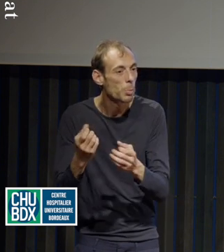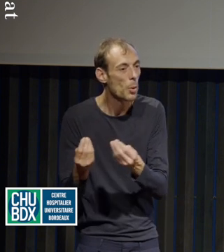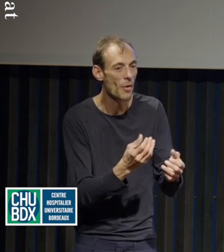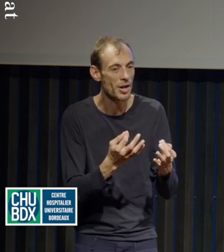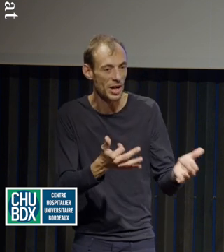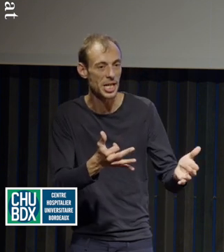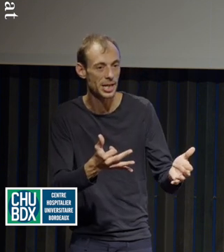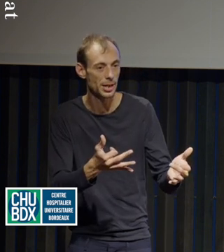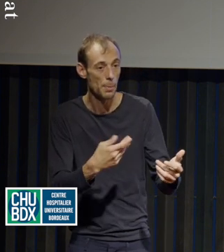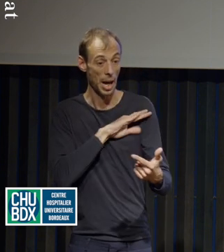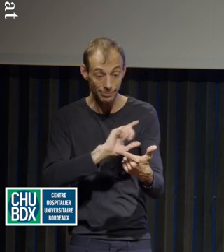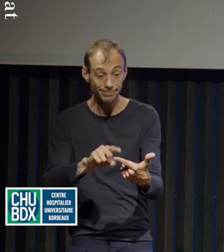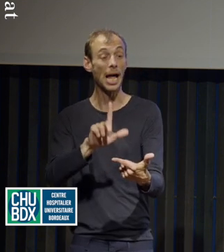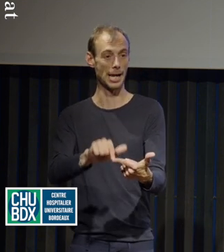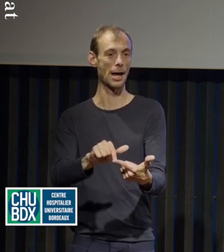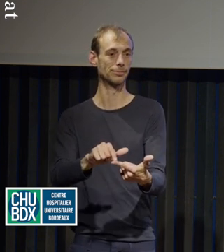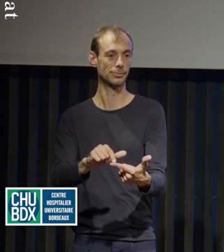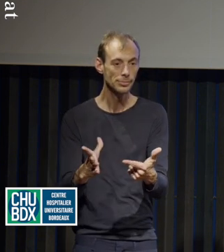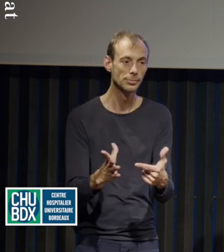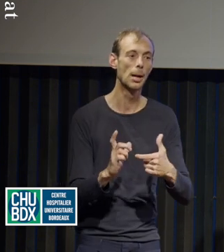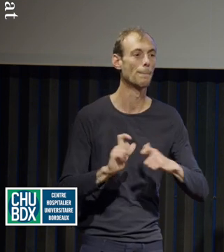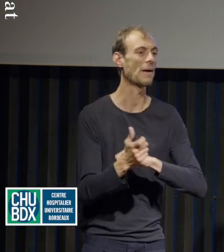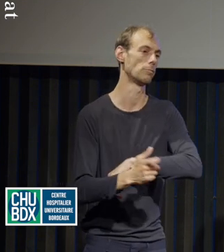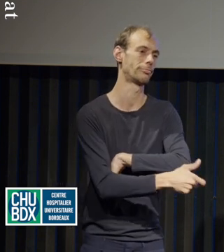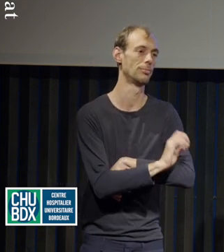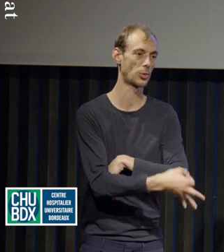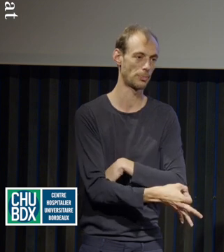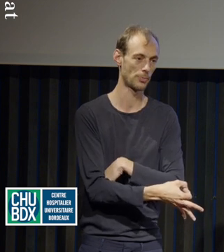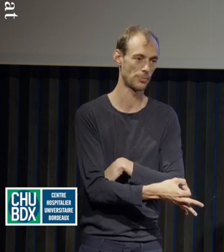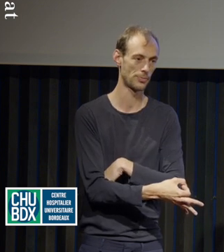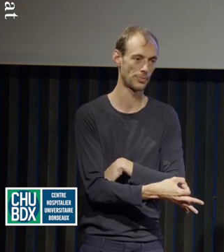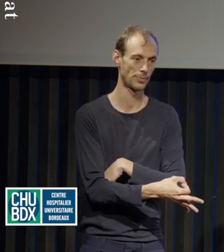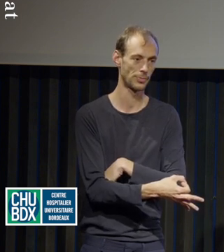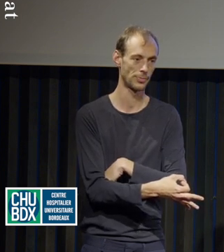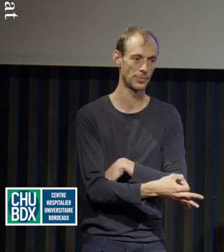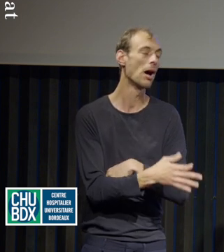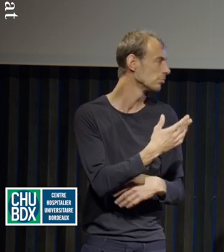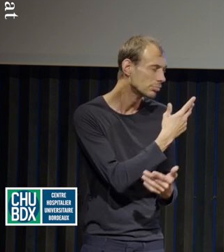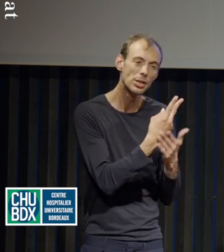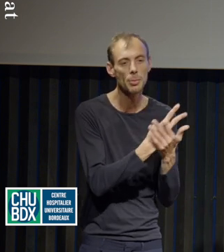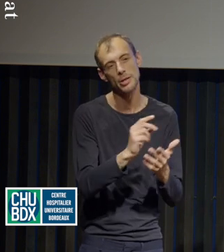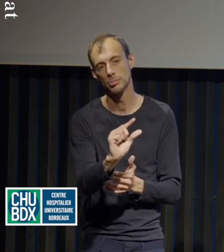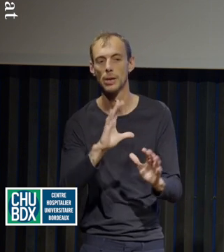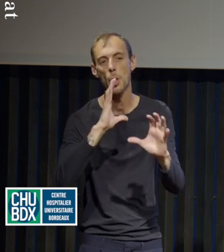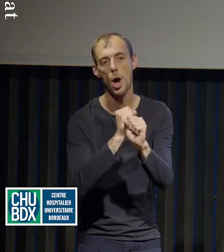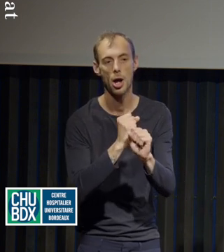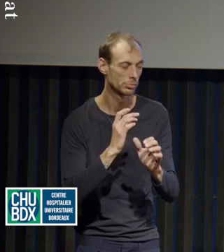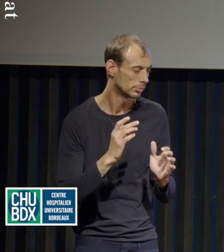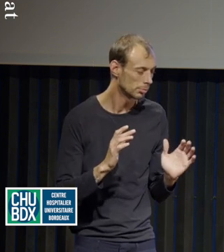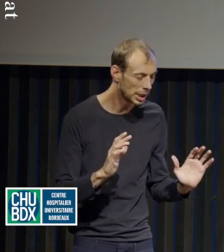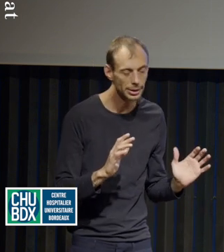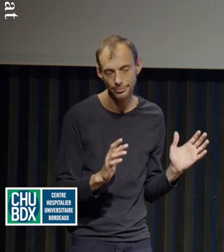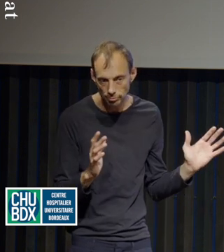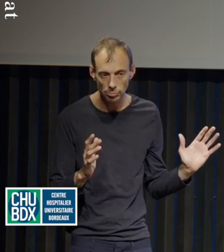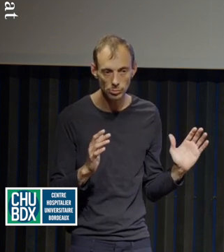diapositive, il s'agit d'un schéma, alors peut-être un petit peu complexe, mais qui résume un petit peu les travaux d'une